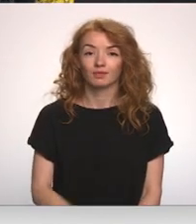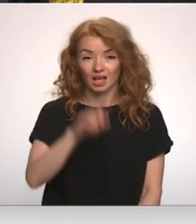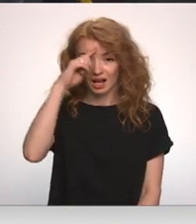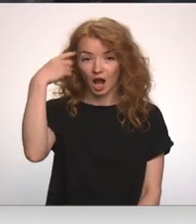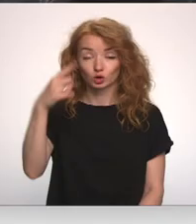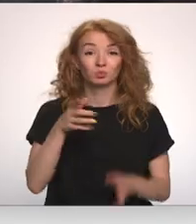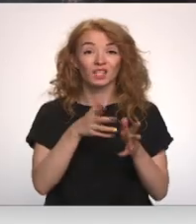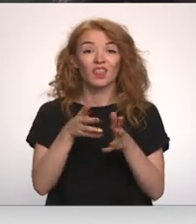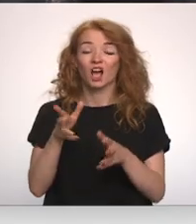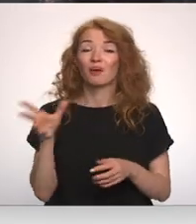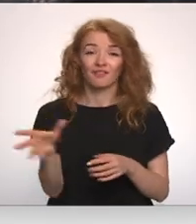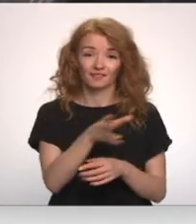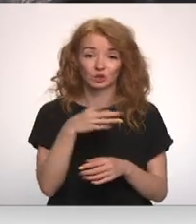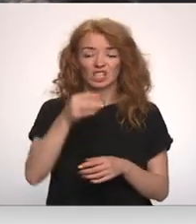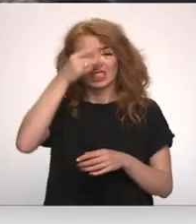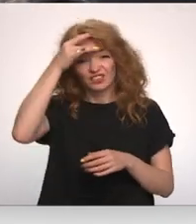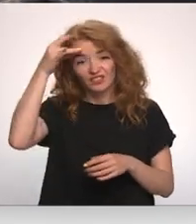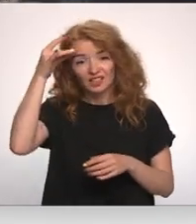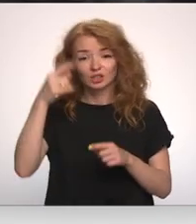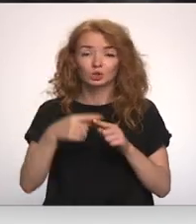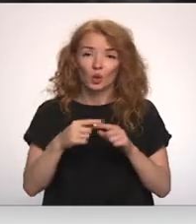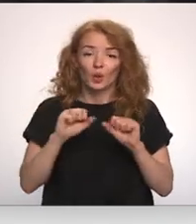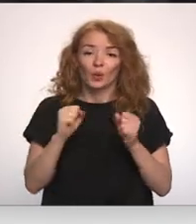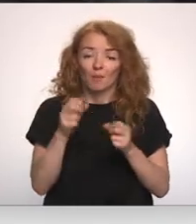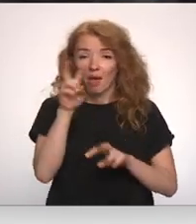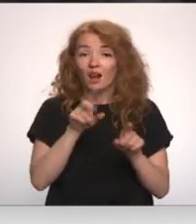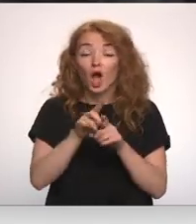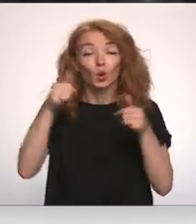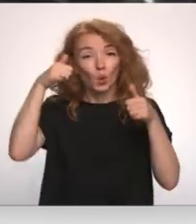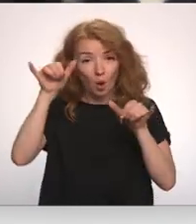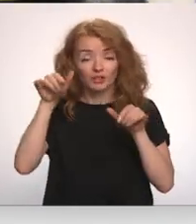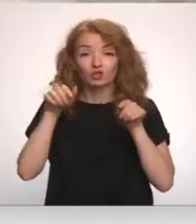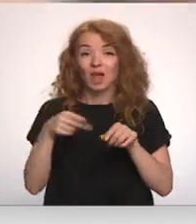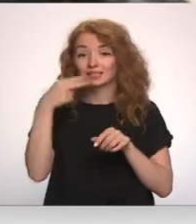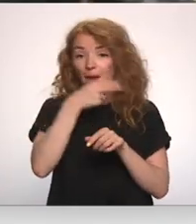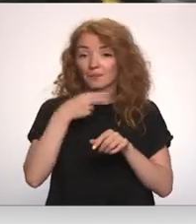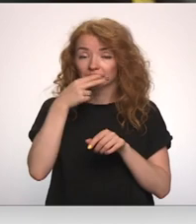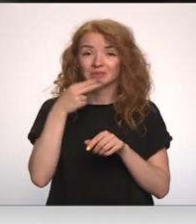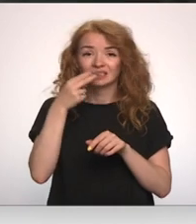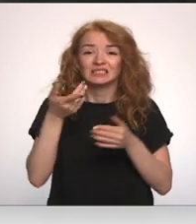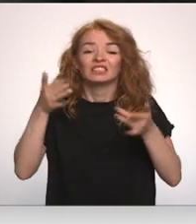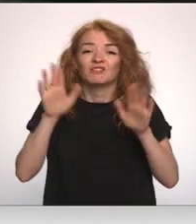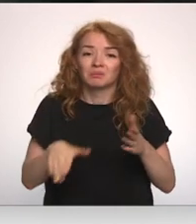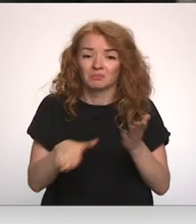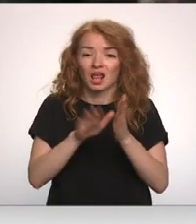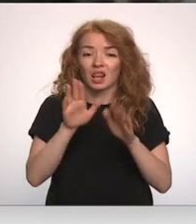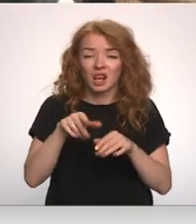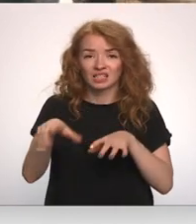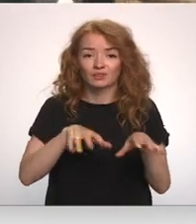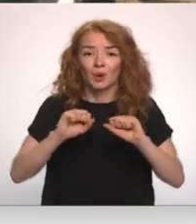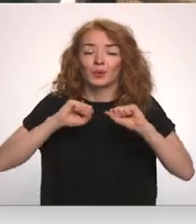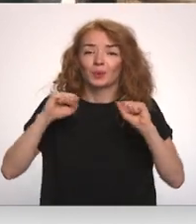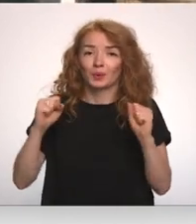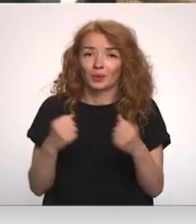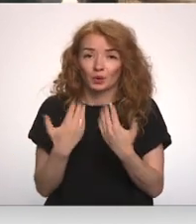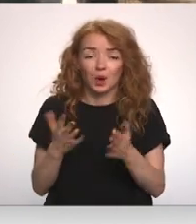Karstums ietekmē visus. Svīst un veldzi meklē arī govis. Šajā saimniecībā saimnieks dara, ko var, lai dzīvniekus atvēsinātu,